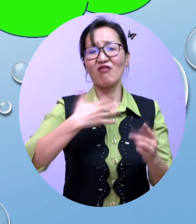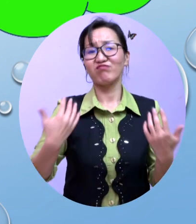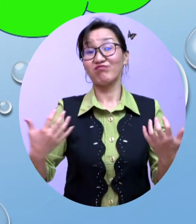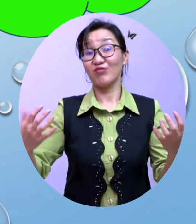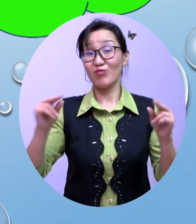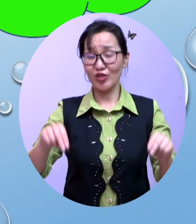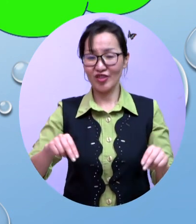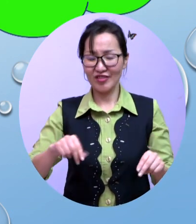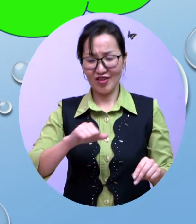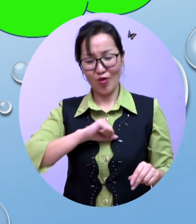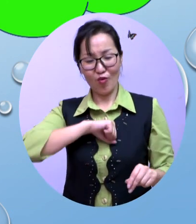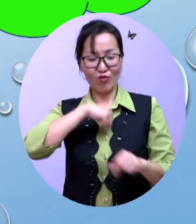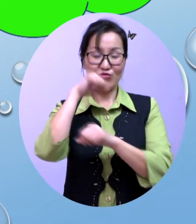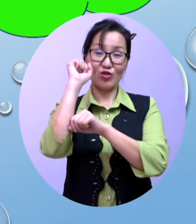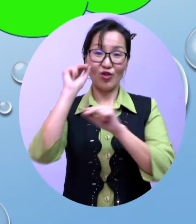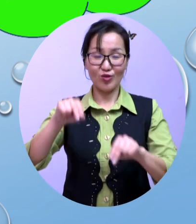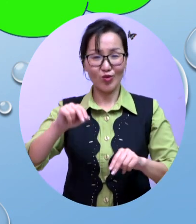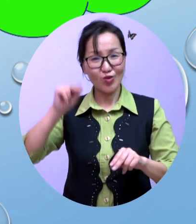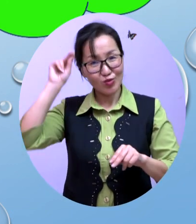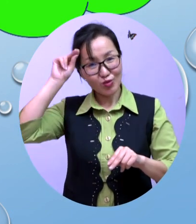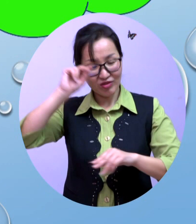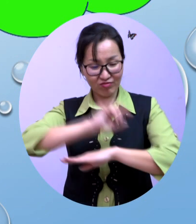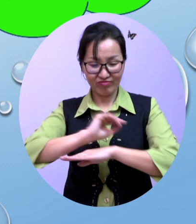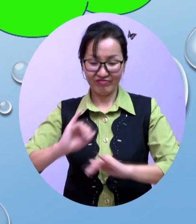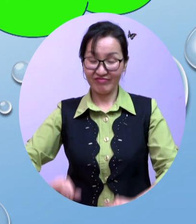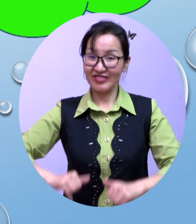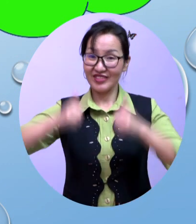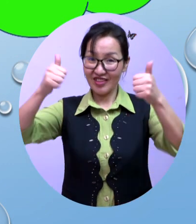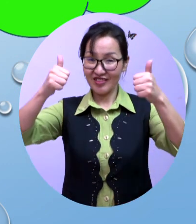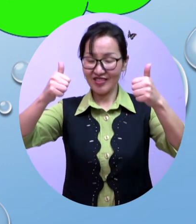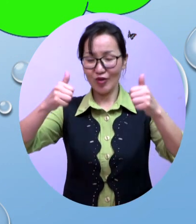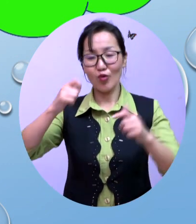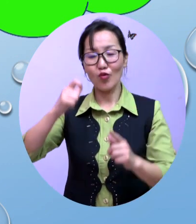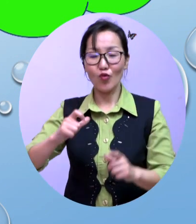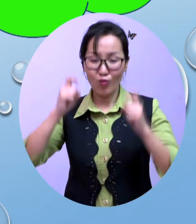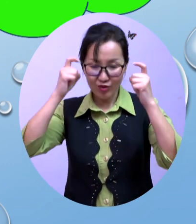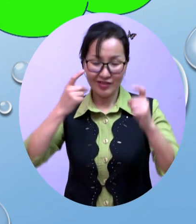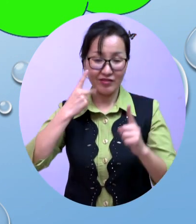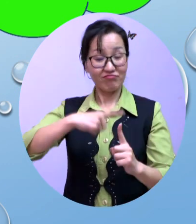орох, сурлагдаа сайжран хүмүүжилд эргээр нөлөөлөх үндэс болдог юм байна.